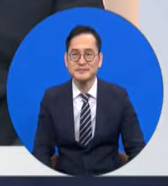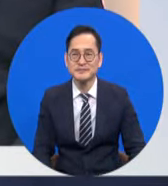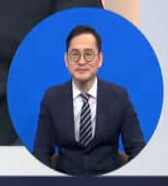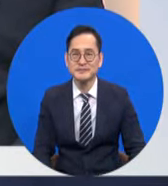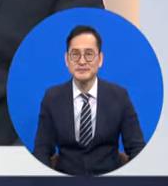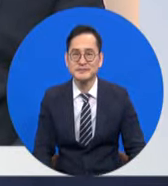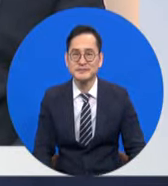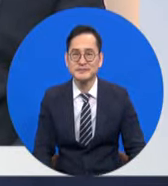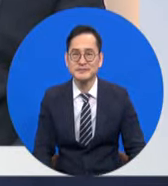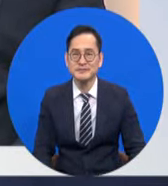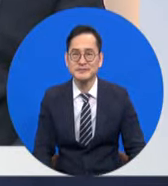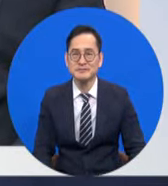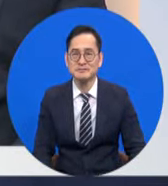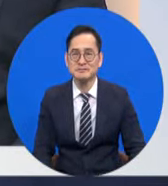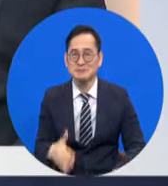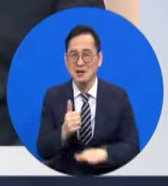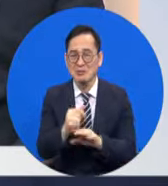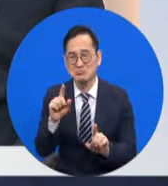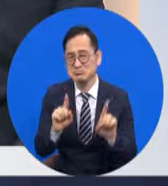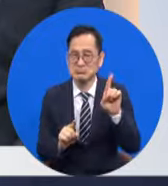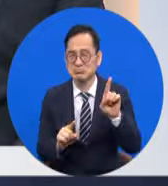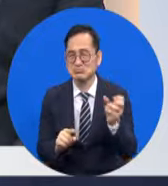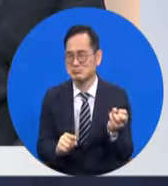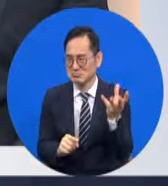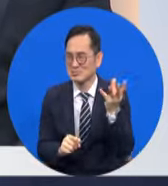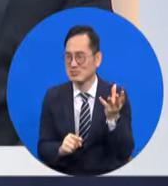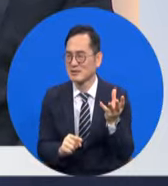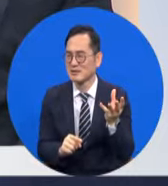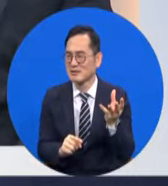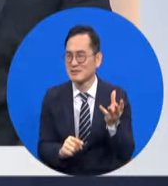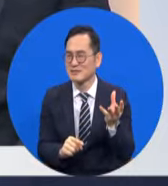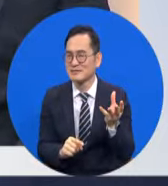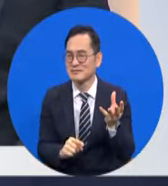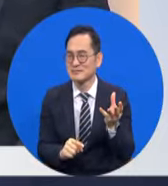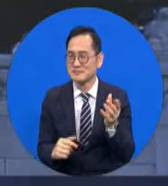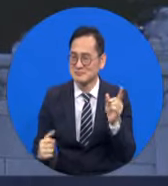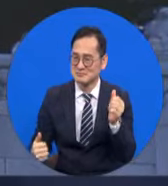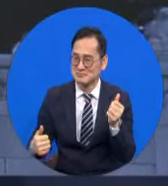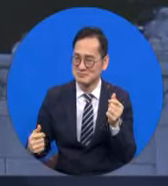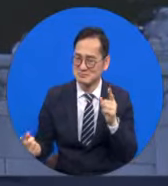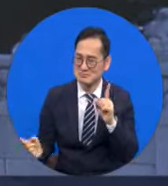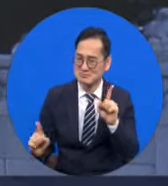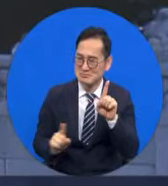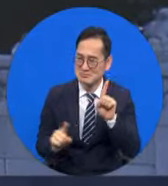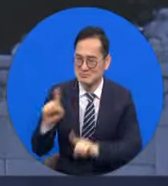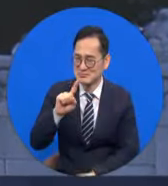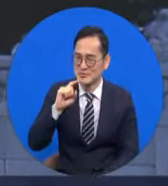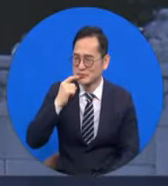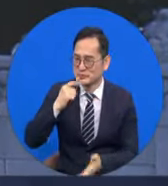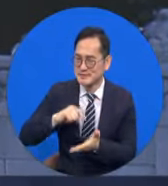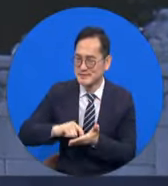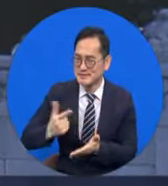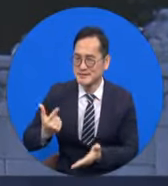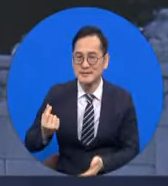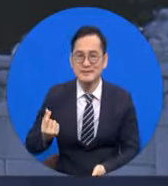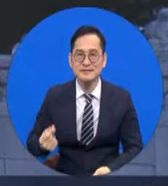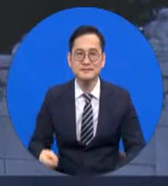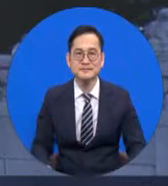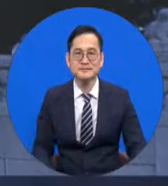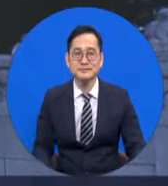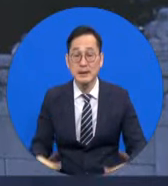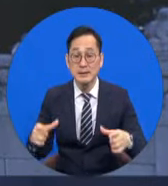참여의 결과로서 나타나는 게 아니냐 그렇게 보입니다. 예. 자, 이 지역의 관심이 높은 이유는